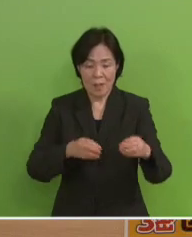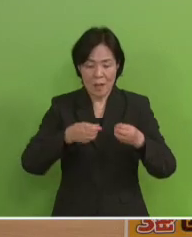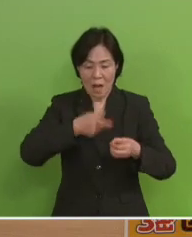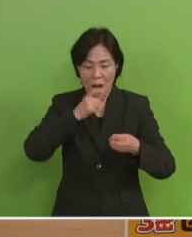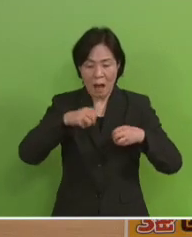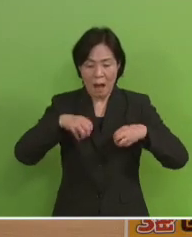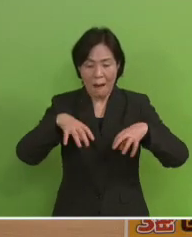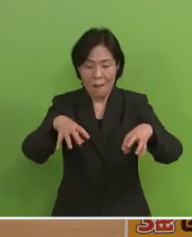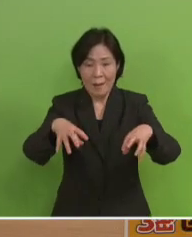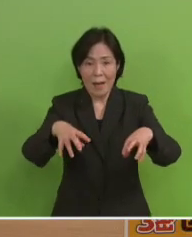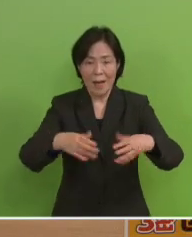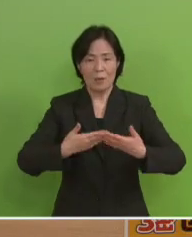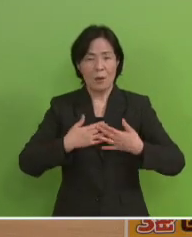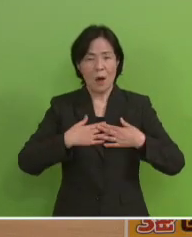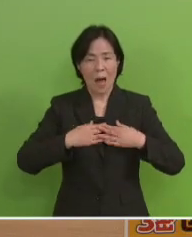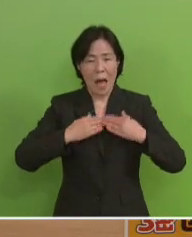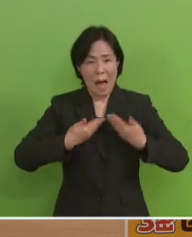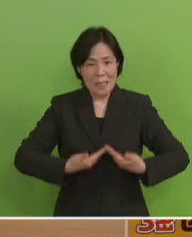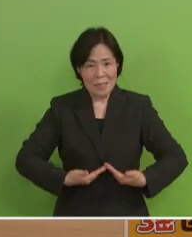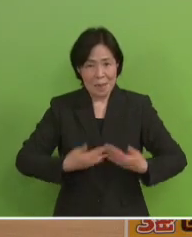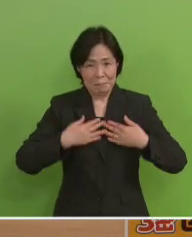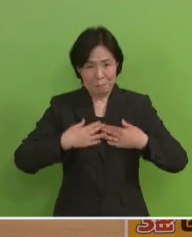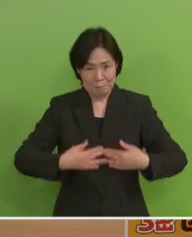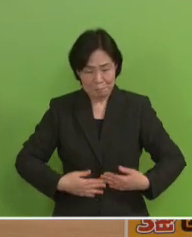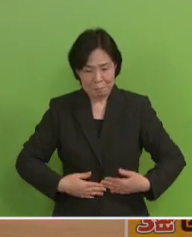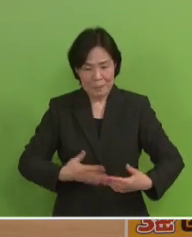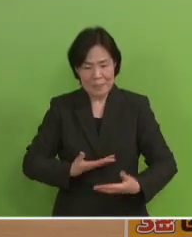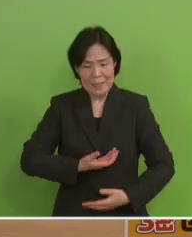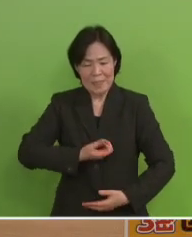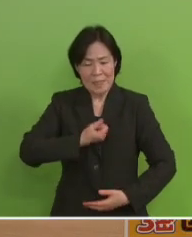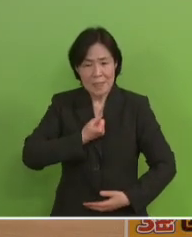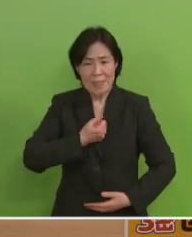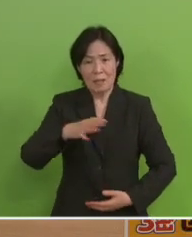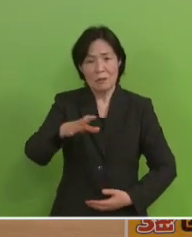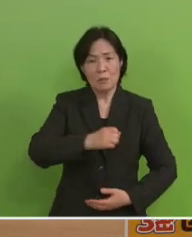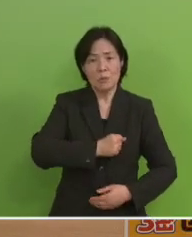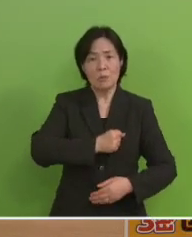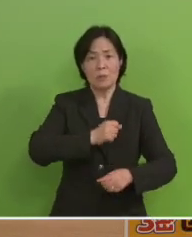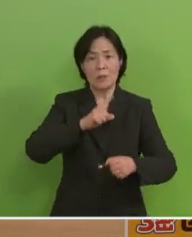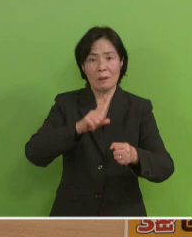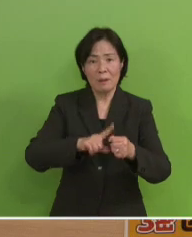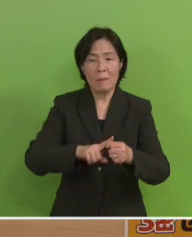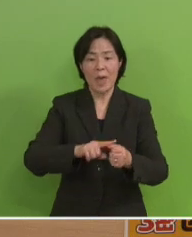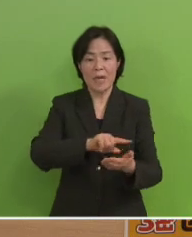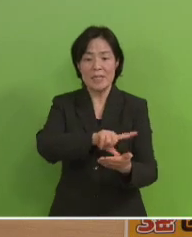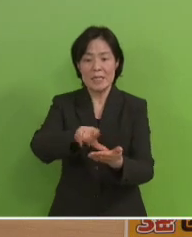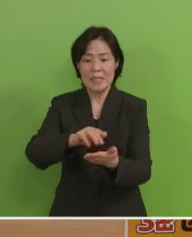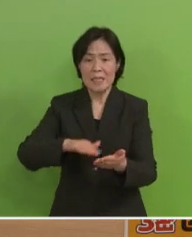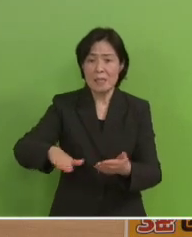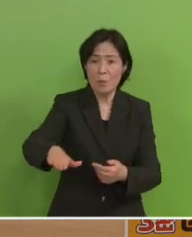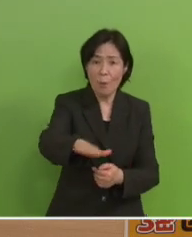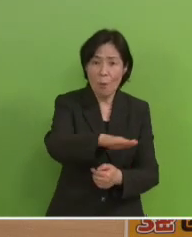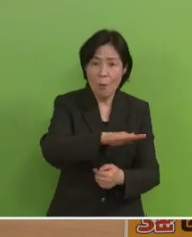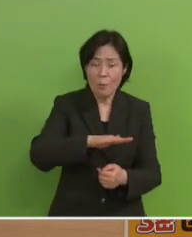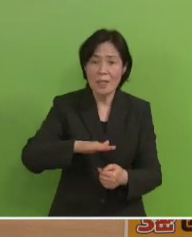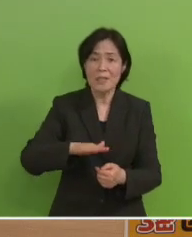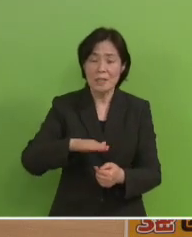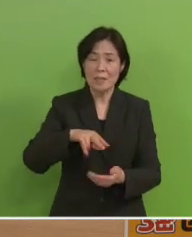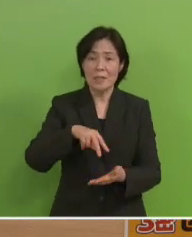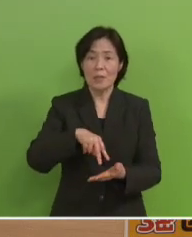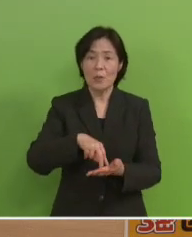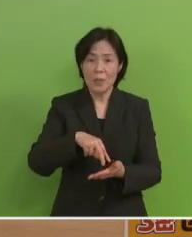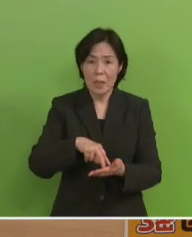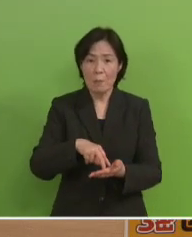の安全とそれから信頼を得るために地域のその地域の皆さんにとっても